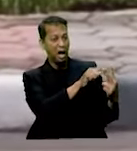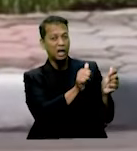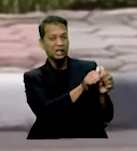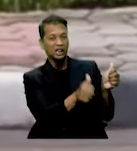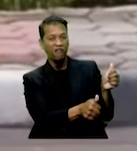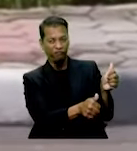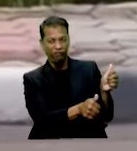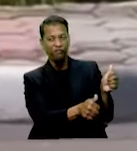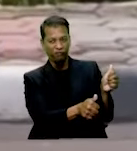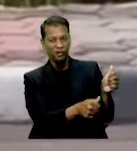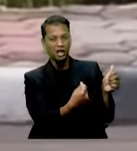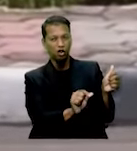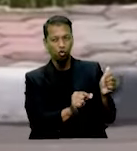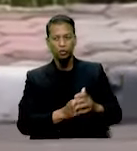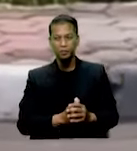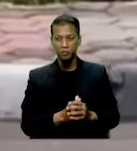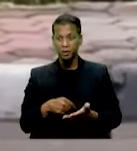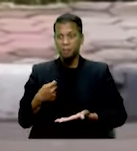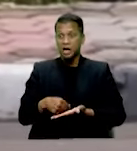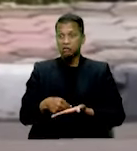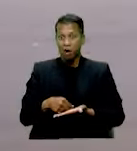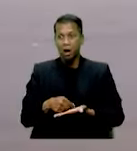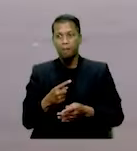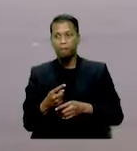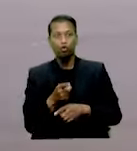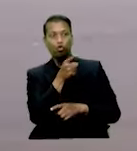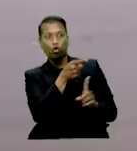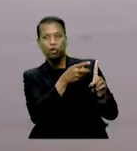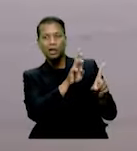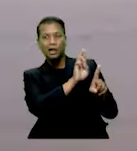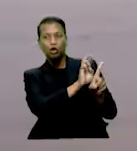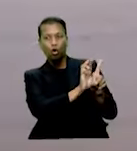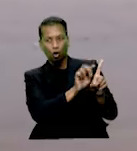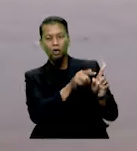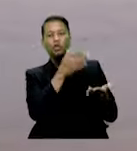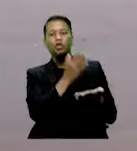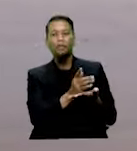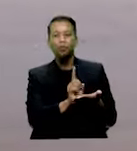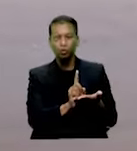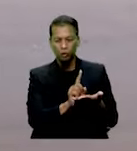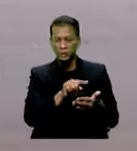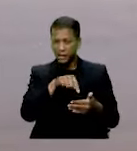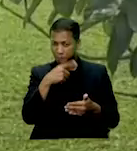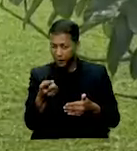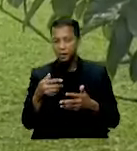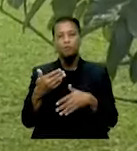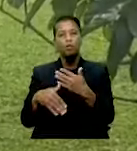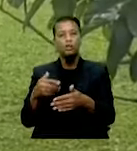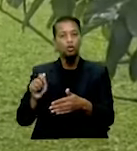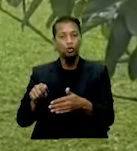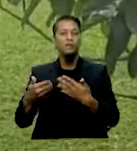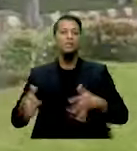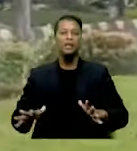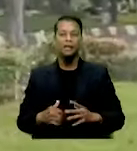Dalam aksinya, mahasiswa menuntut agar rektor diberhentikan sementara waktu dari jabatannya hingga proses hukum selesai. Mereka